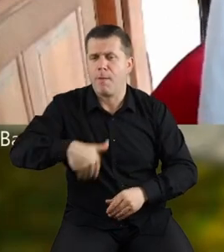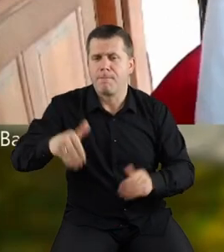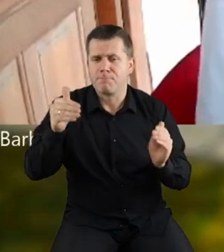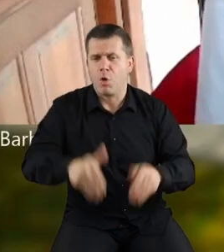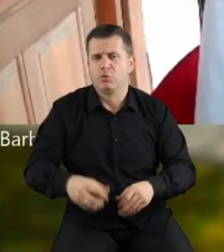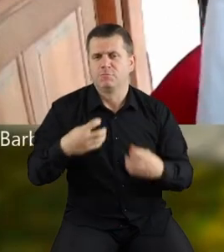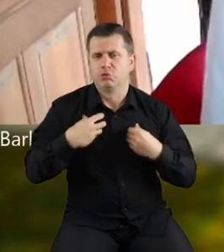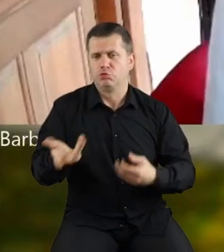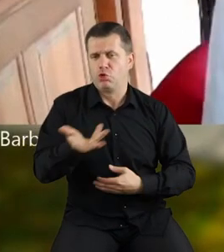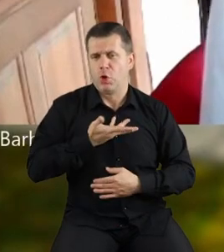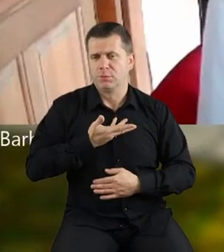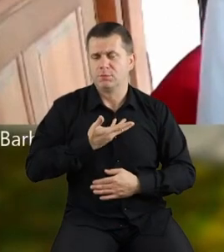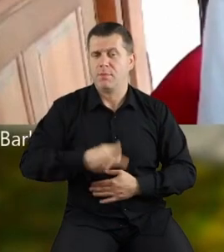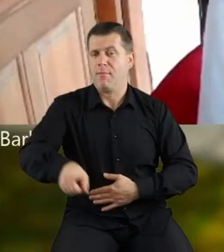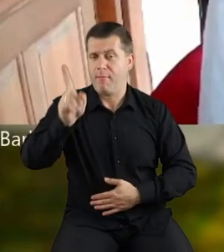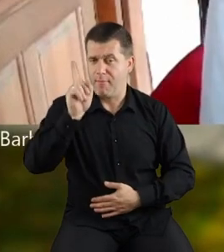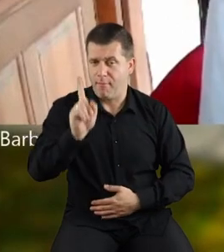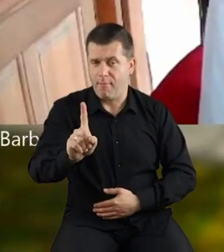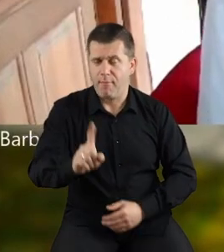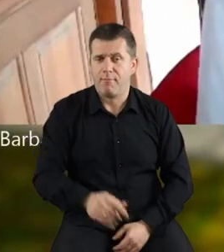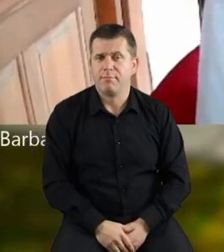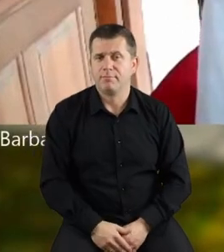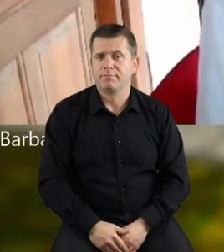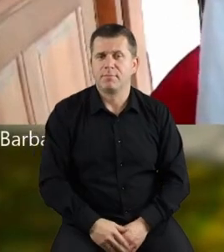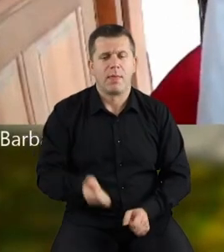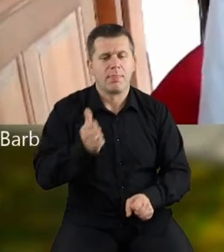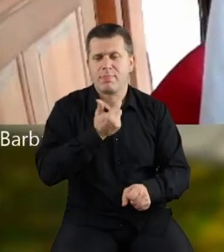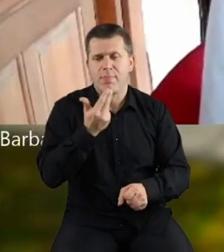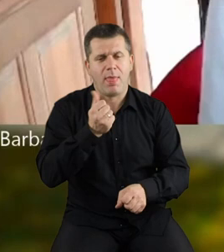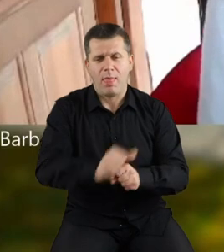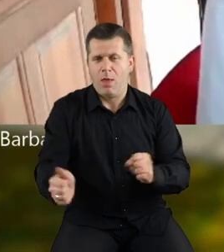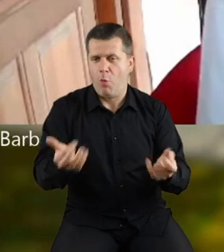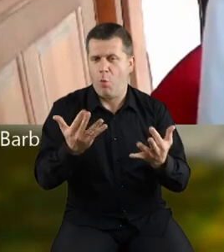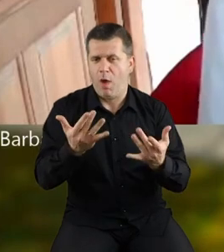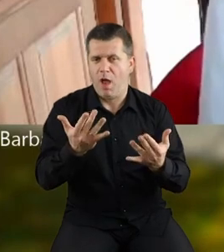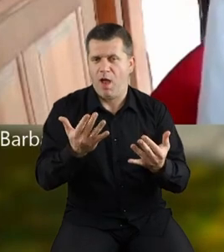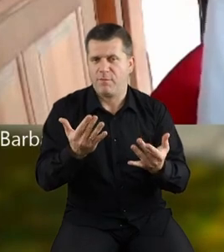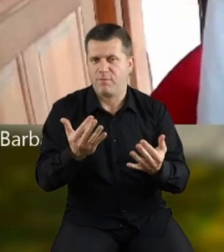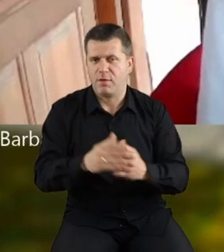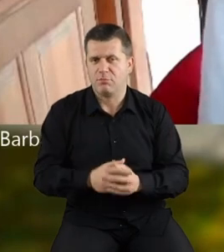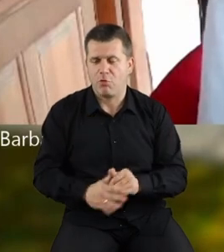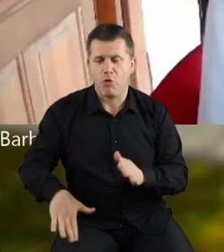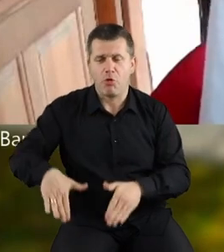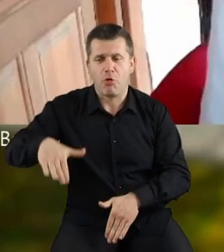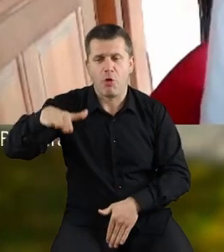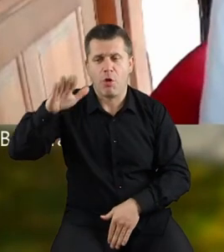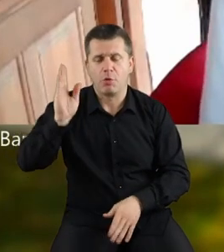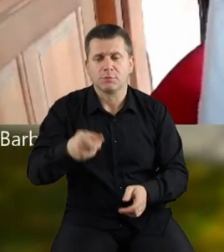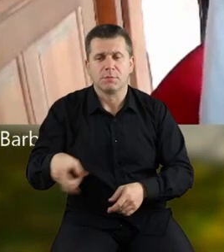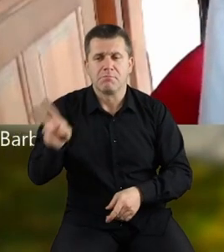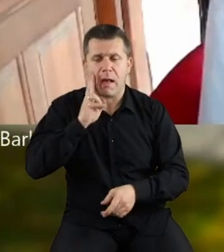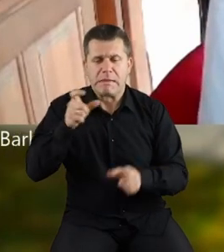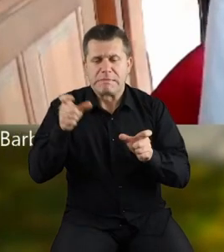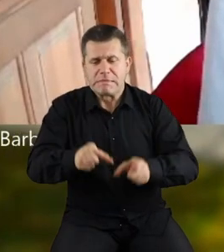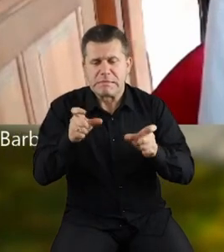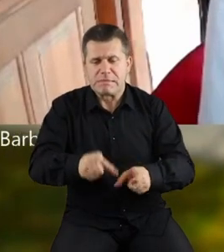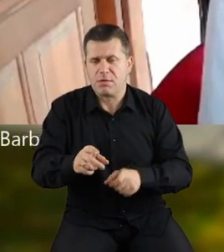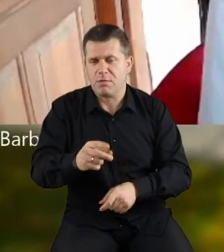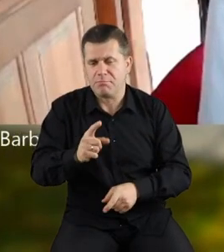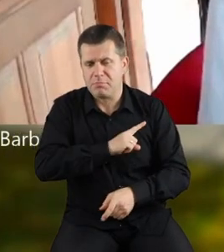co nam się w życiu dostało. Natomiast wcale nie jest łatwo rosnąć pod apodyktycznym